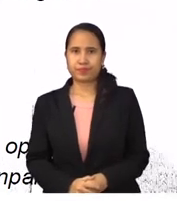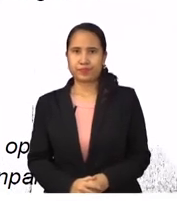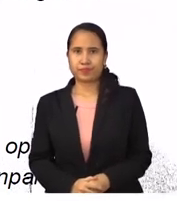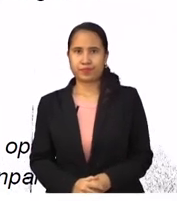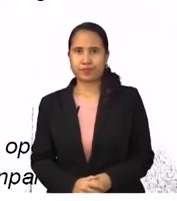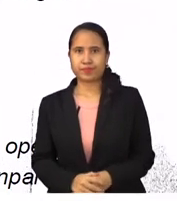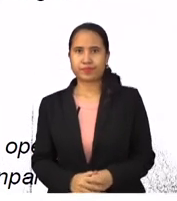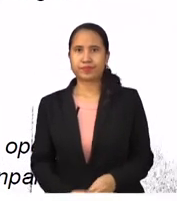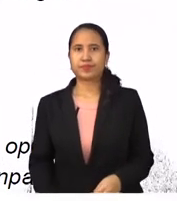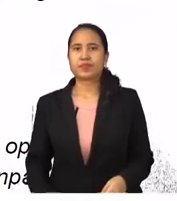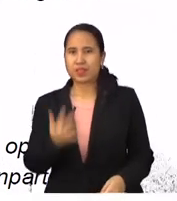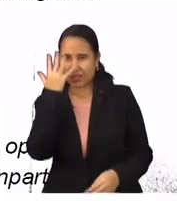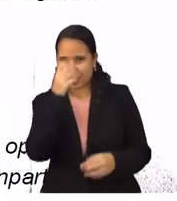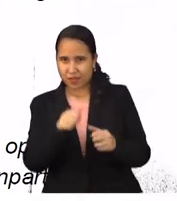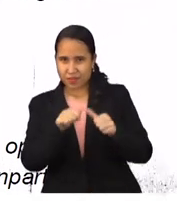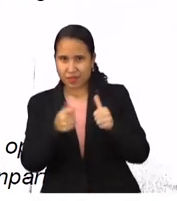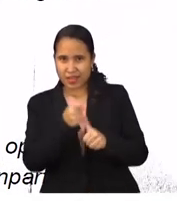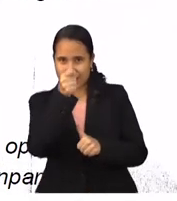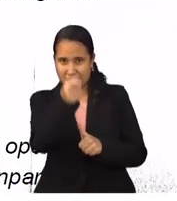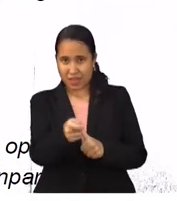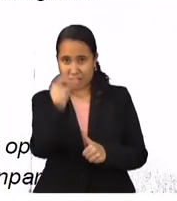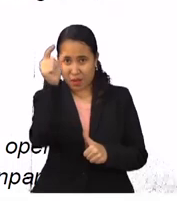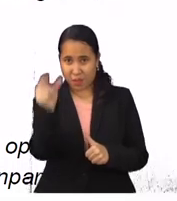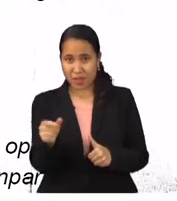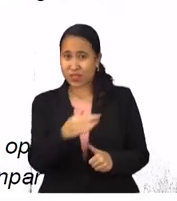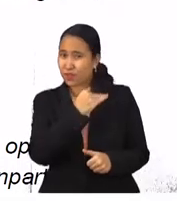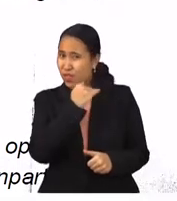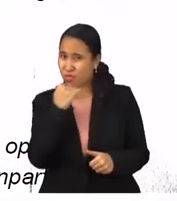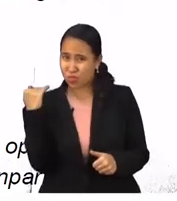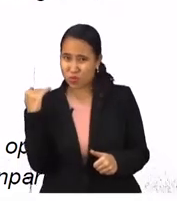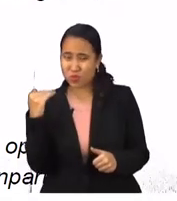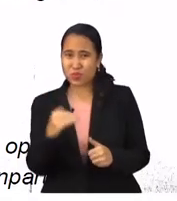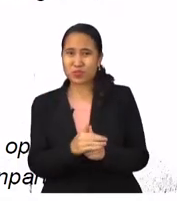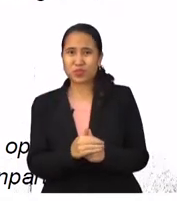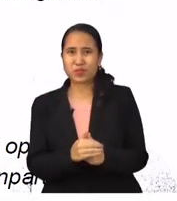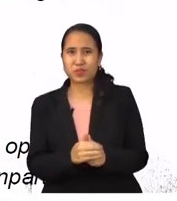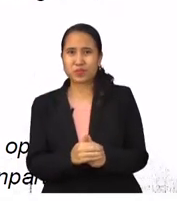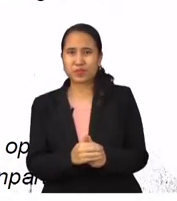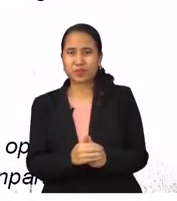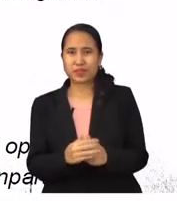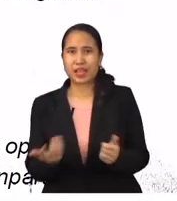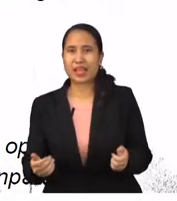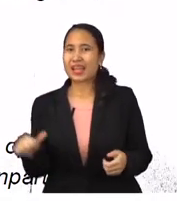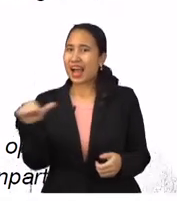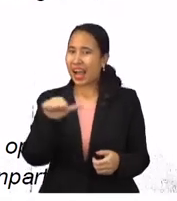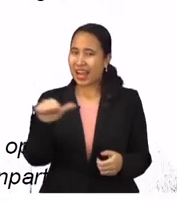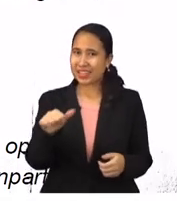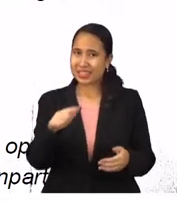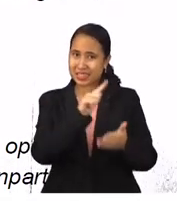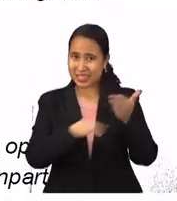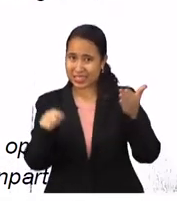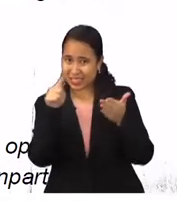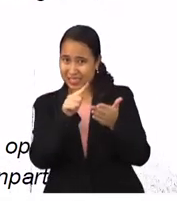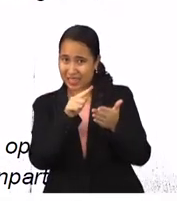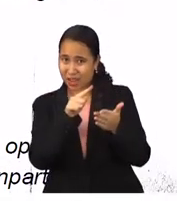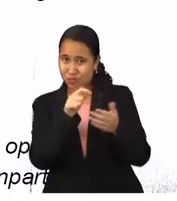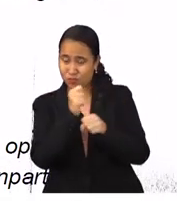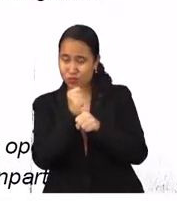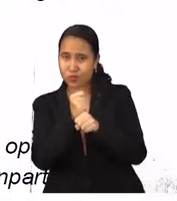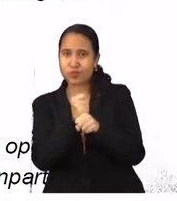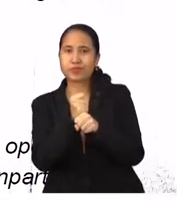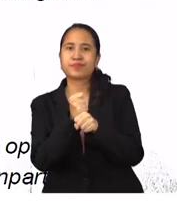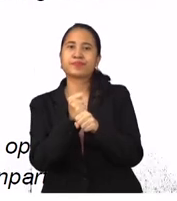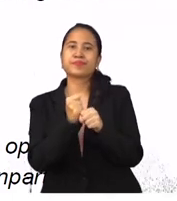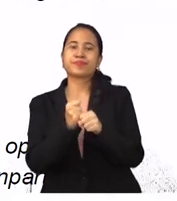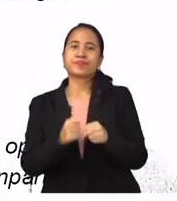Immuniteiten en amnestieën verleent aan daders van moord en doodslag en aan hun superieuren en vergelijkbare maatregelen die